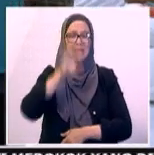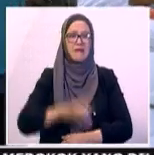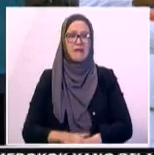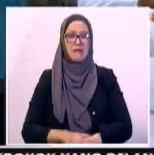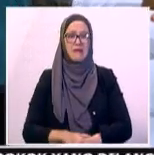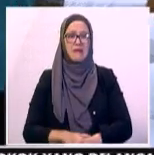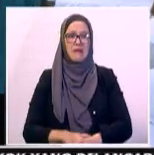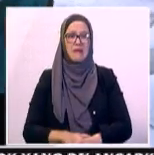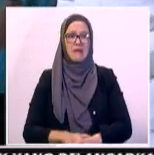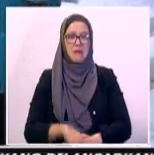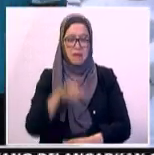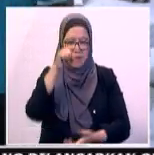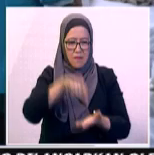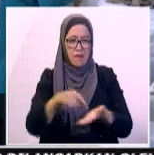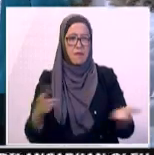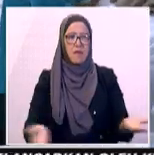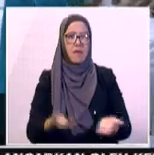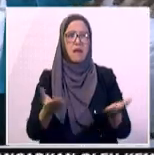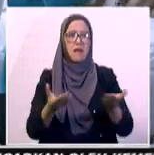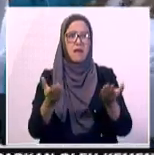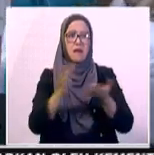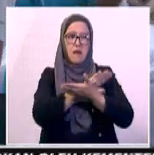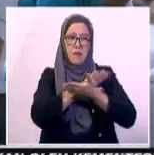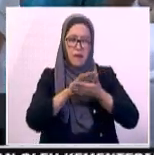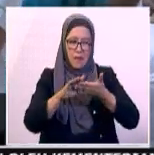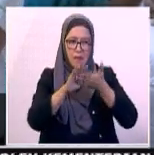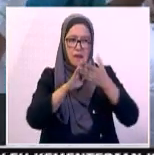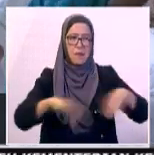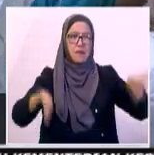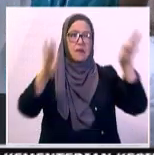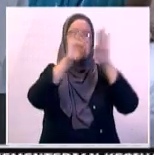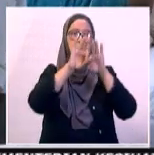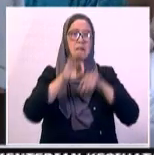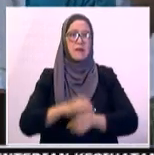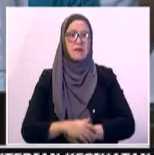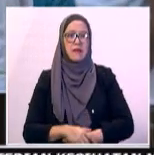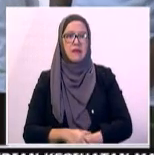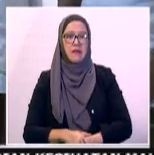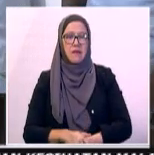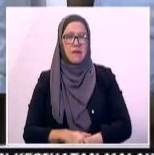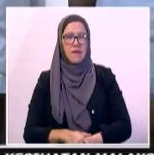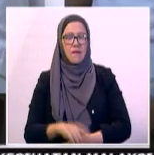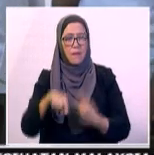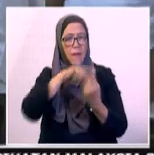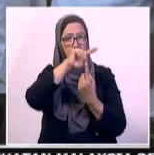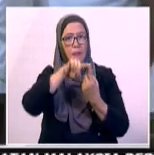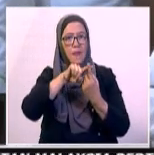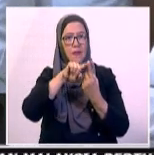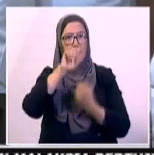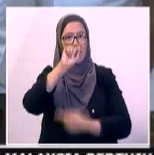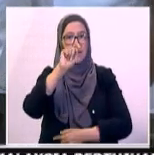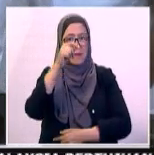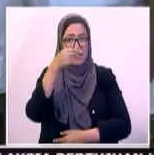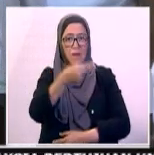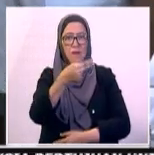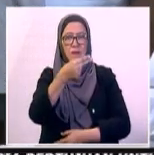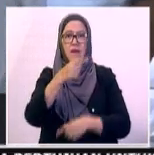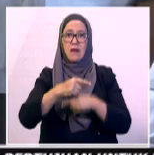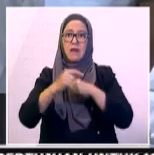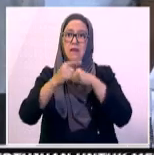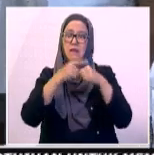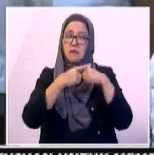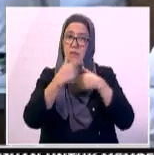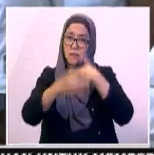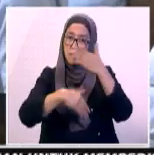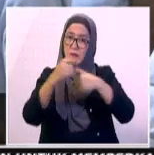amat diutamakanlah. Pastikan kebersihan di sini. Jadi kesihatan memakan baik di sinilah. Maksudnya bila tabung haji laksanakan kempen kebersihan ini,